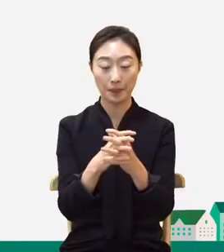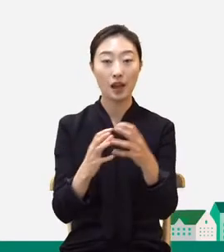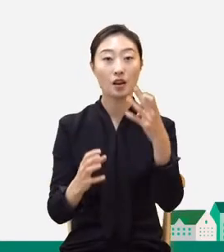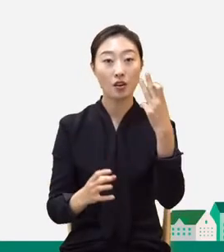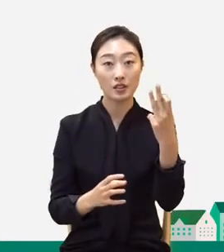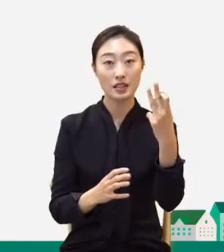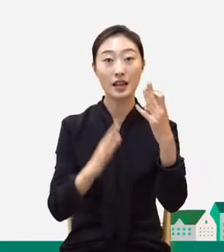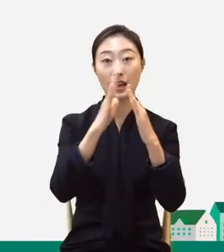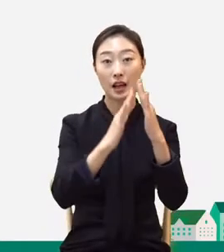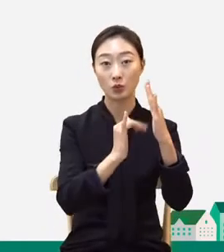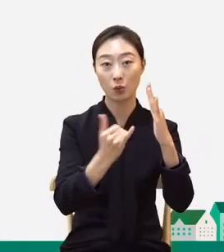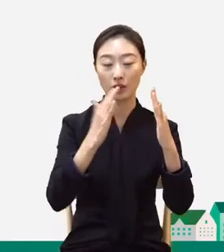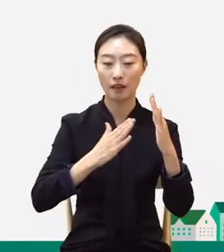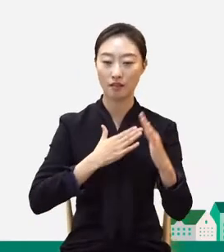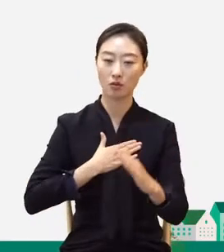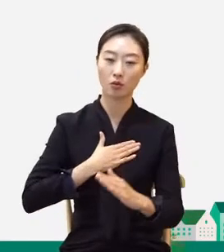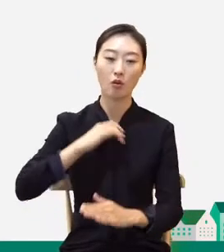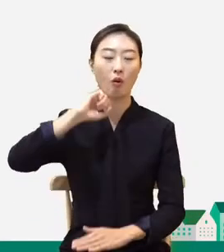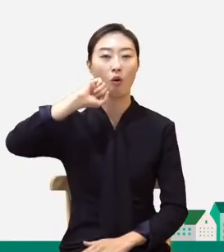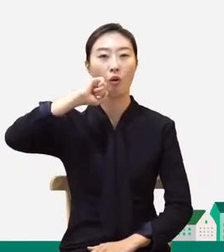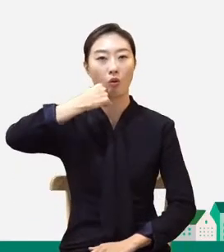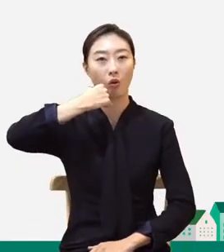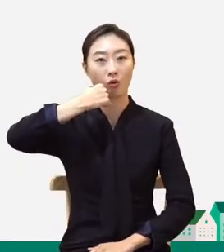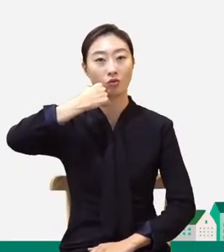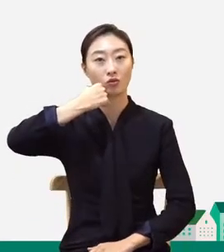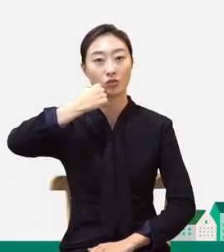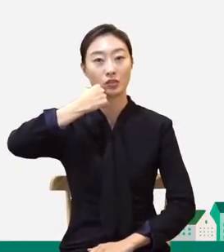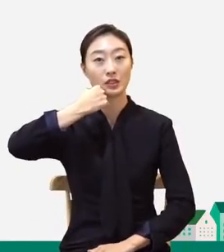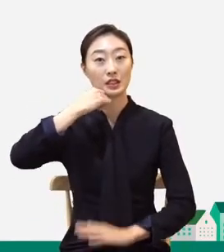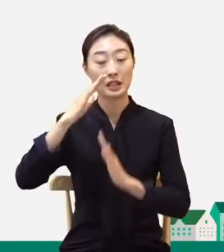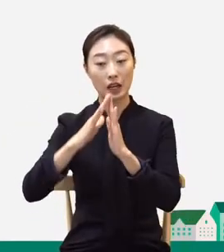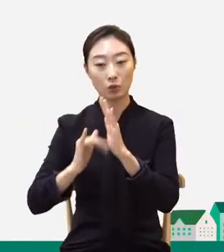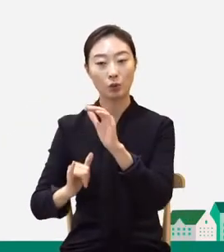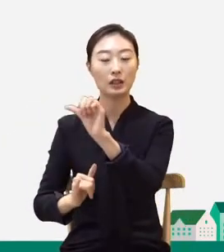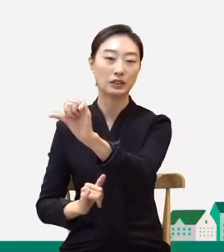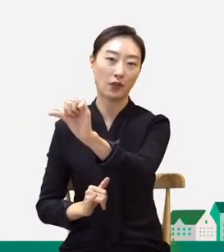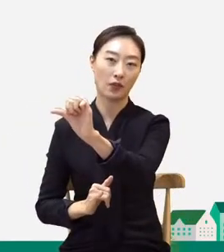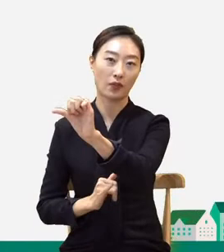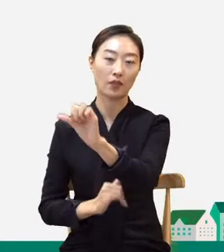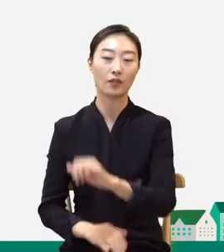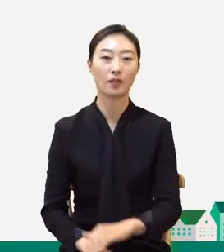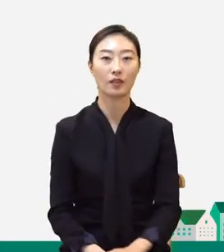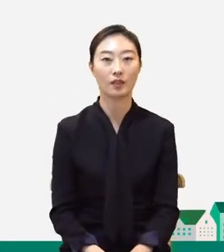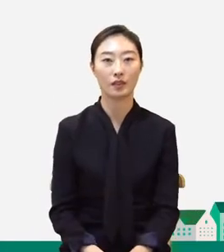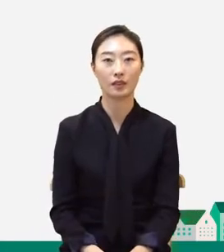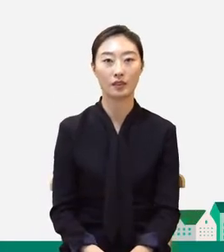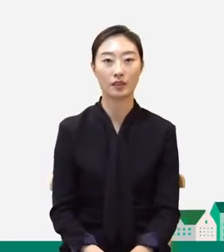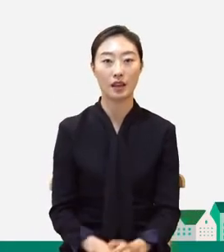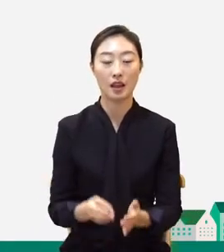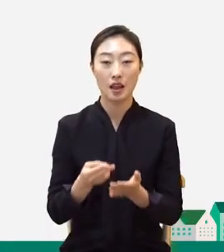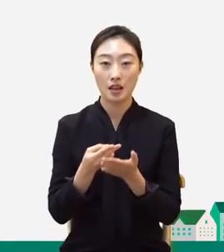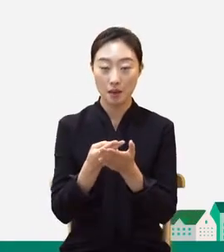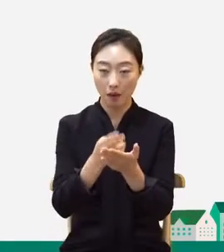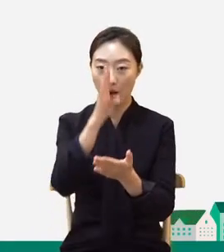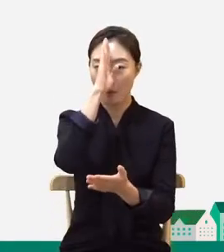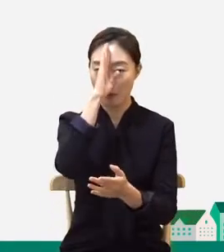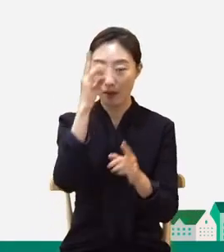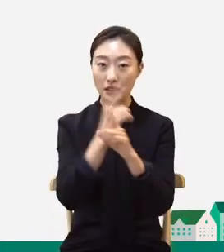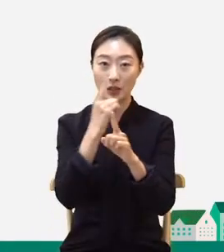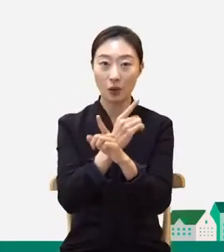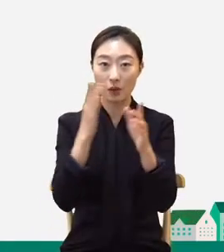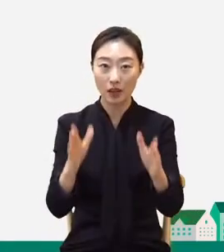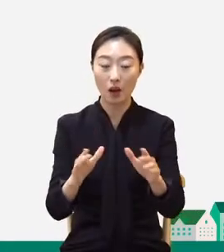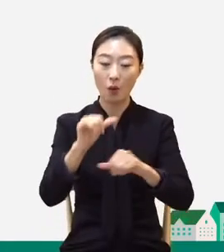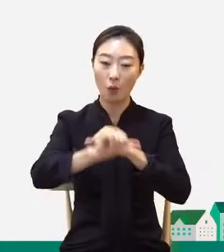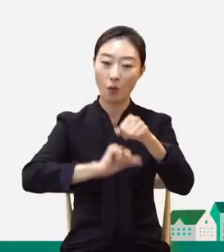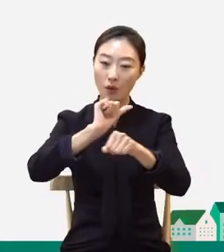13가구밖에 안 되는데 정서적인 어려움을 가지신 분이 5가구가 있으시고요. 유병기간으로 보면은 5년에서 10년